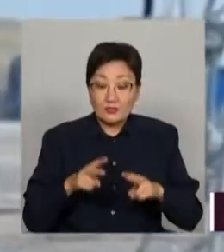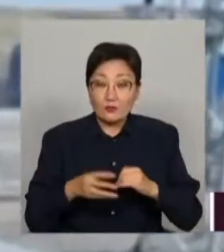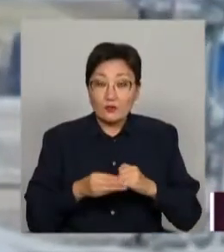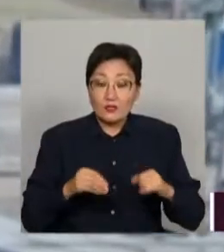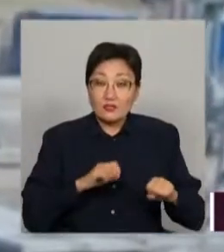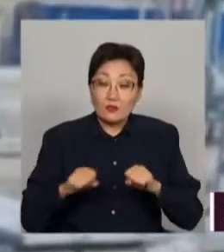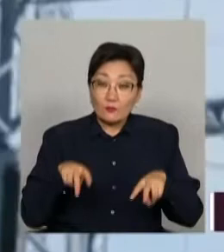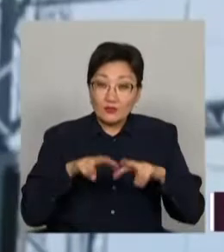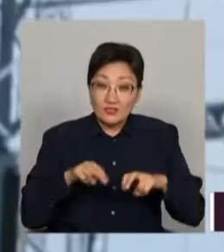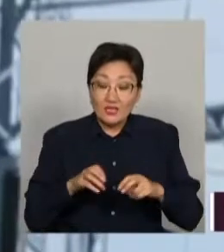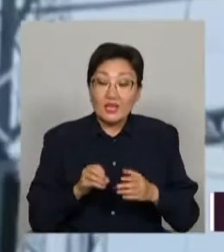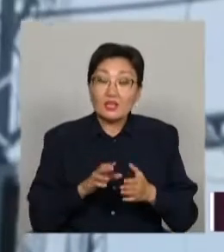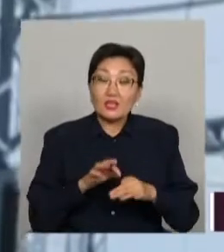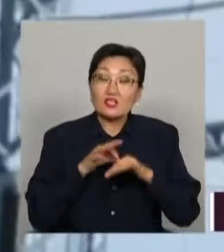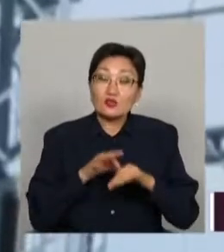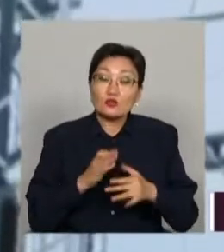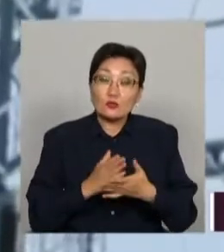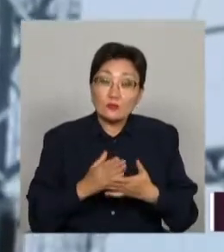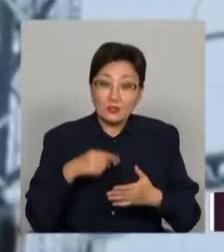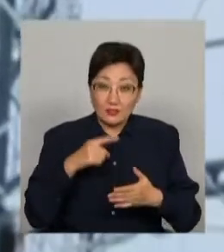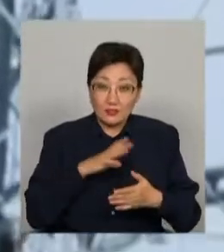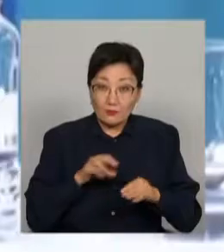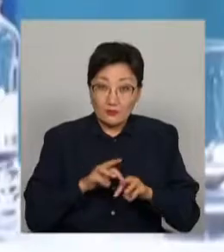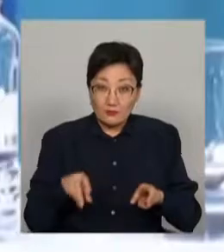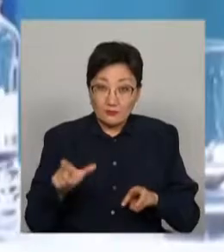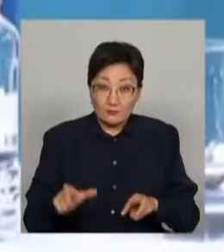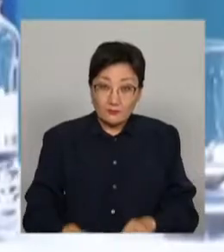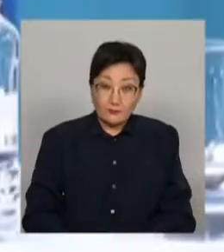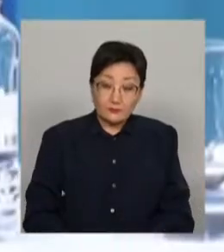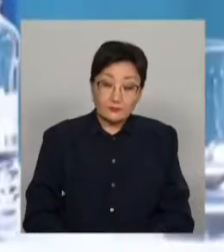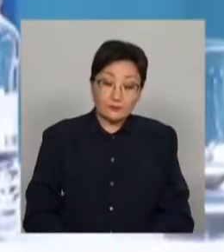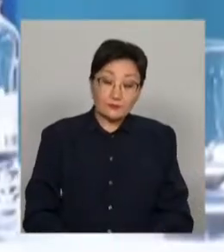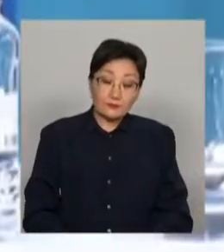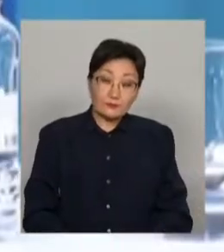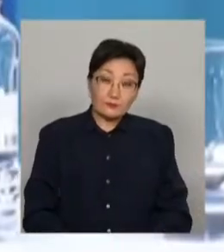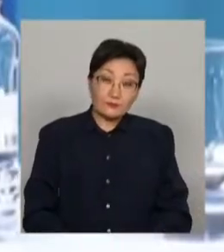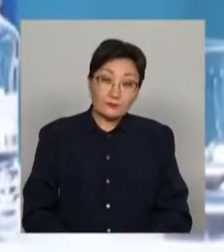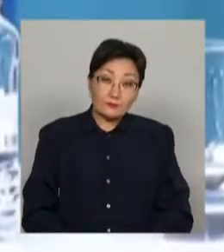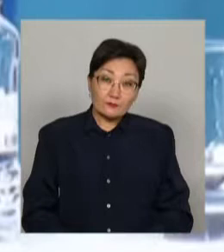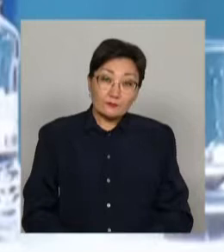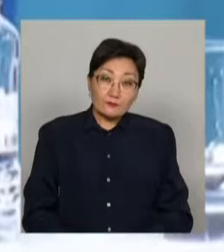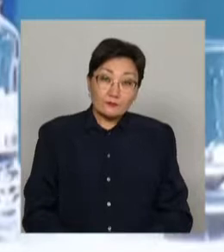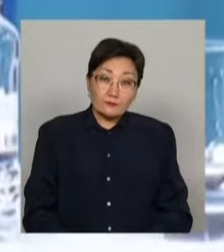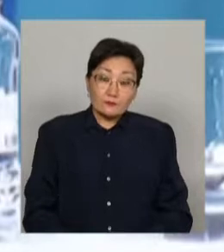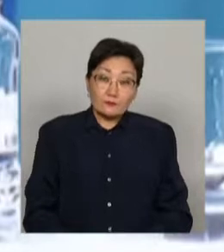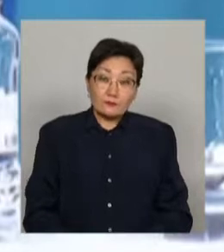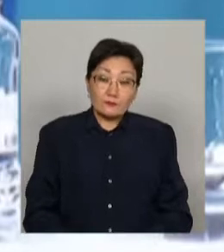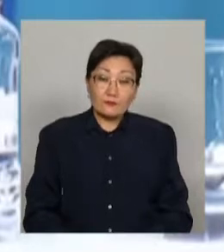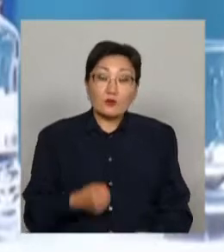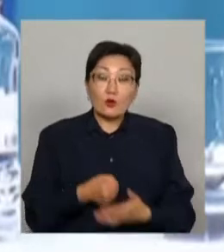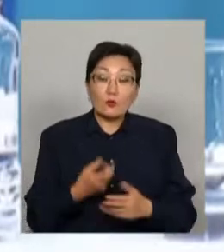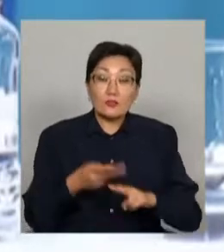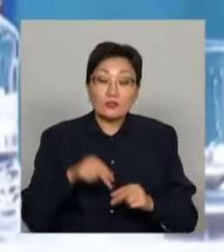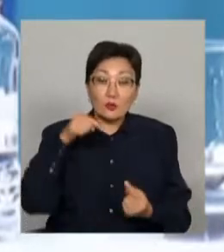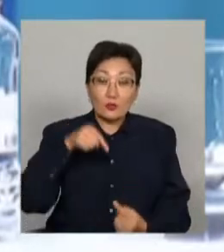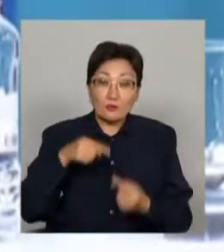сейсмикалық зерттеу әлі жүргізіліп жатқанын жеткізді министр. Для дальнейшей оценки подходящих технологий сейчас Буған дейін